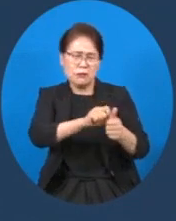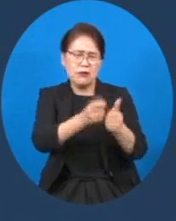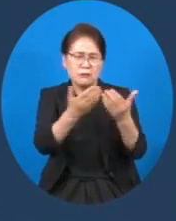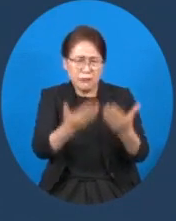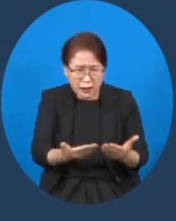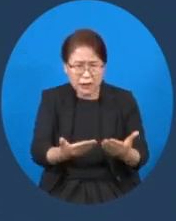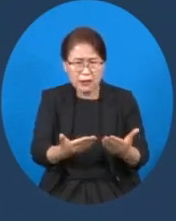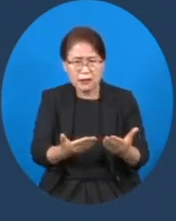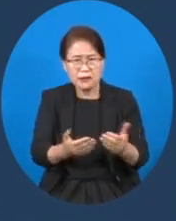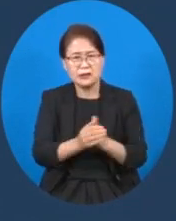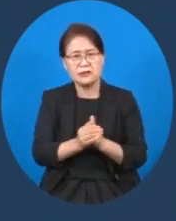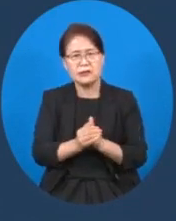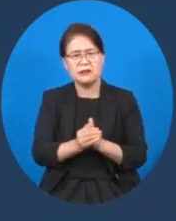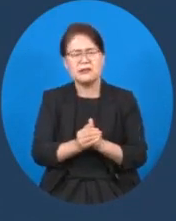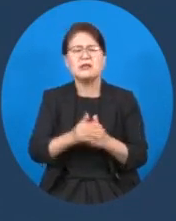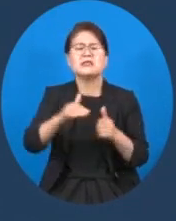다가왔잖아요.